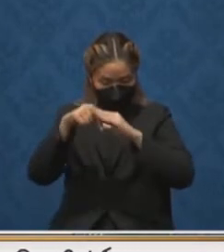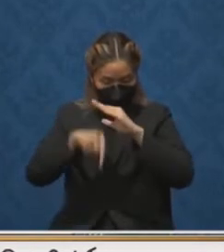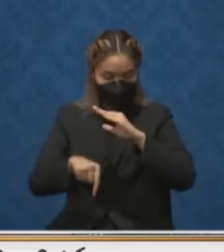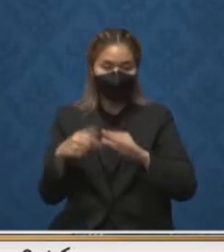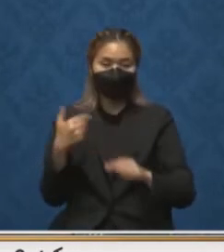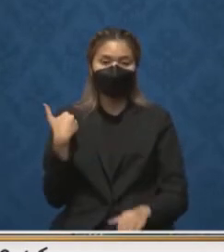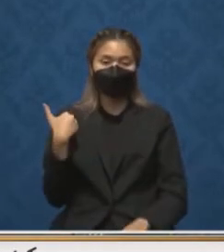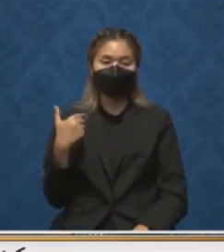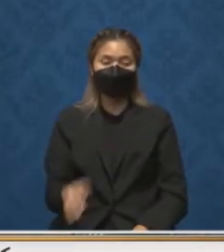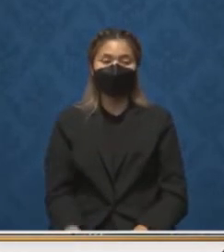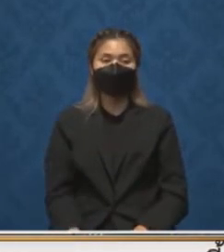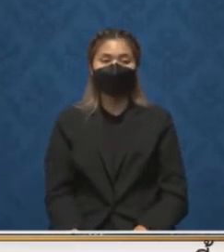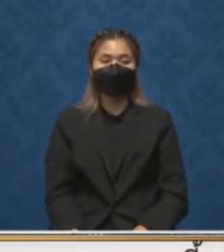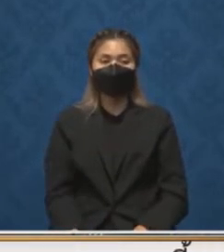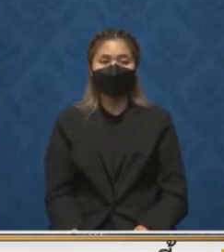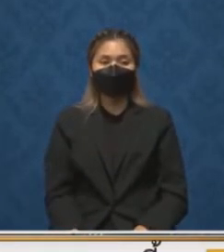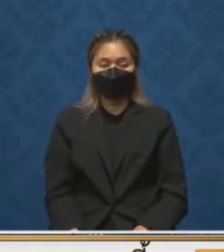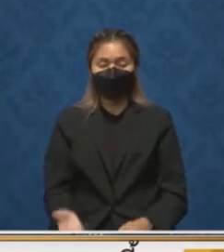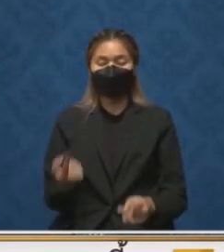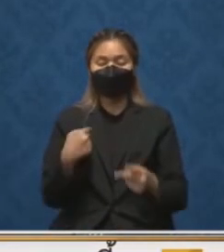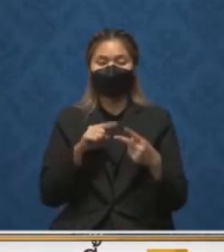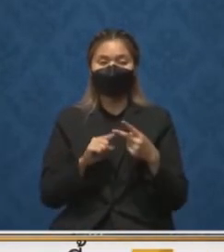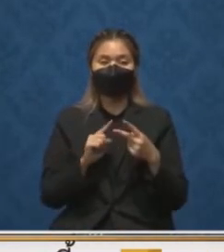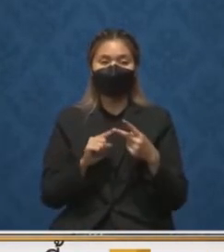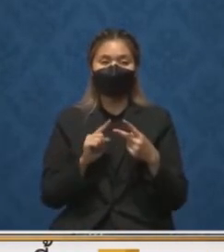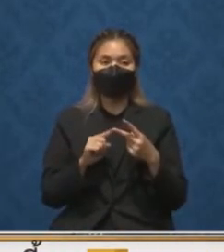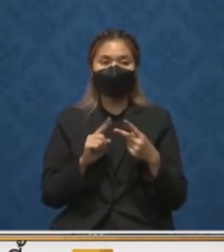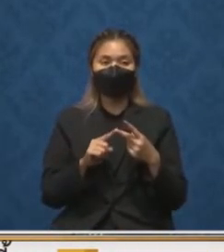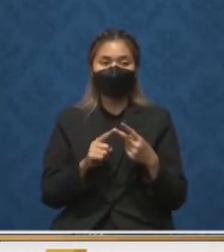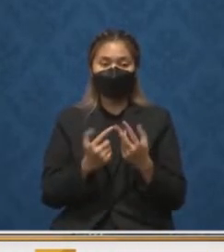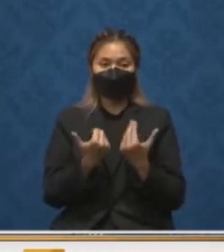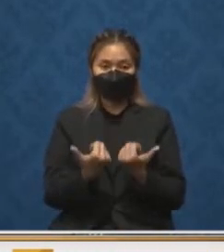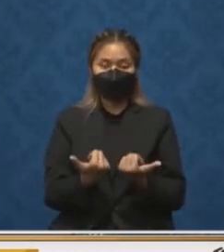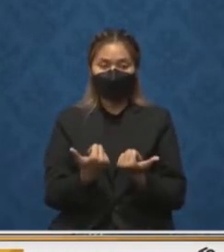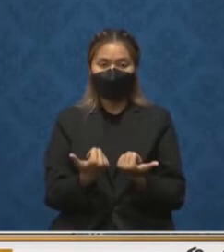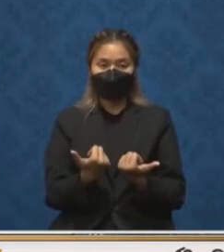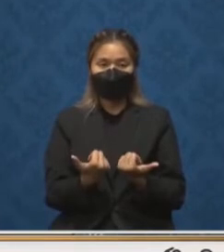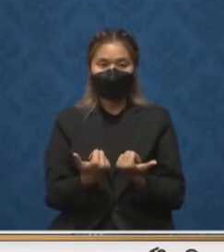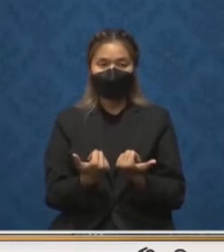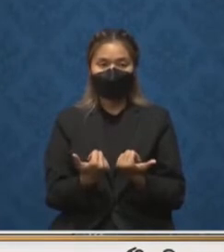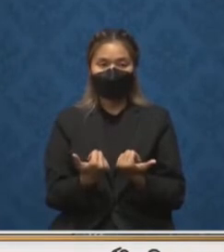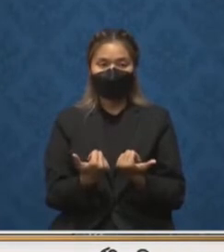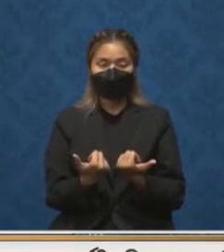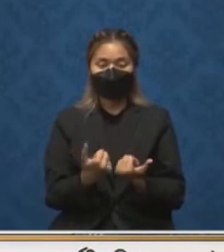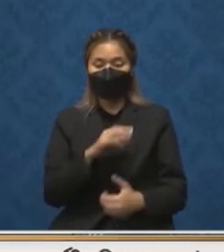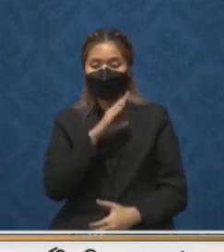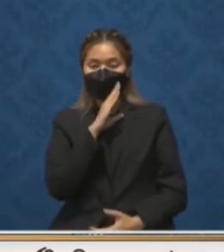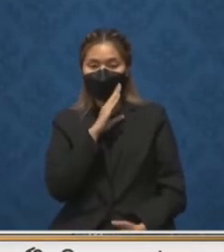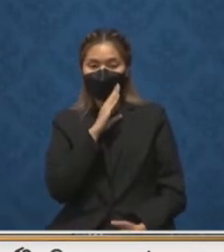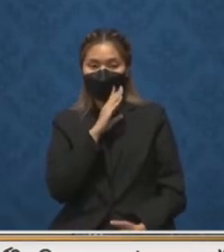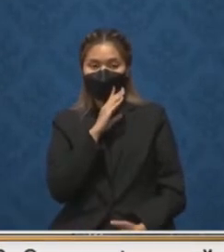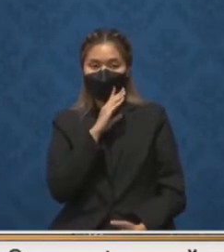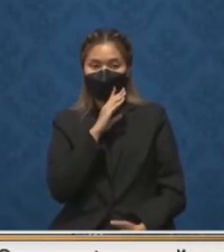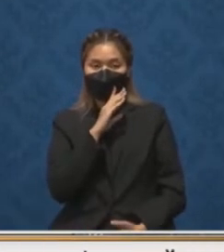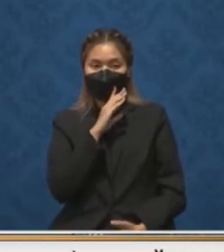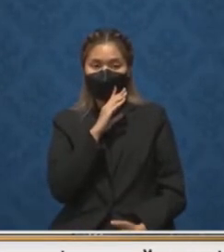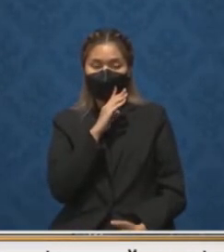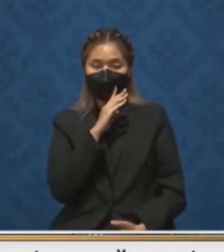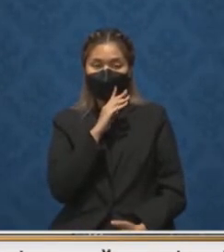สกถามนักวันนี้เรามีทางเลอไหม ไเช่น EV